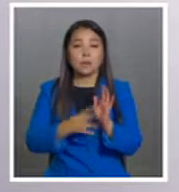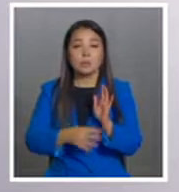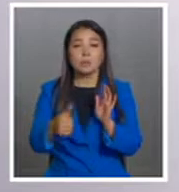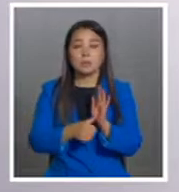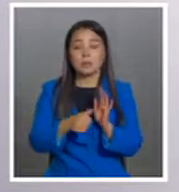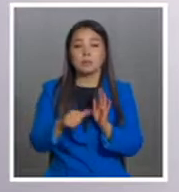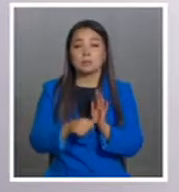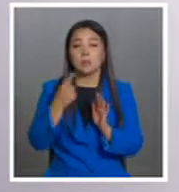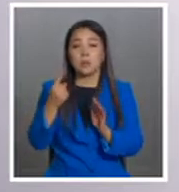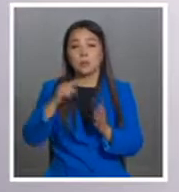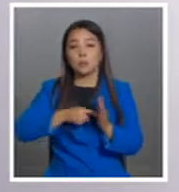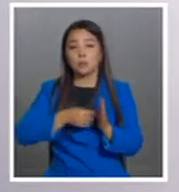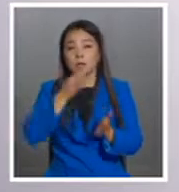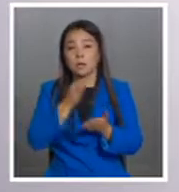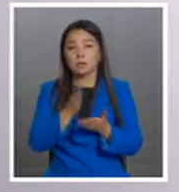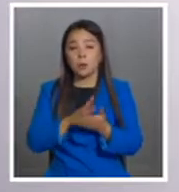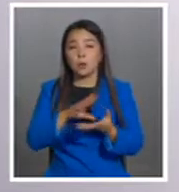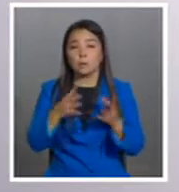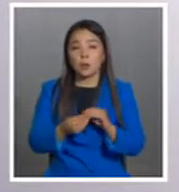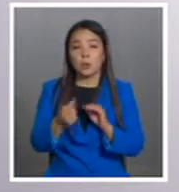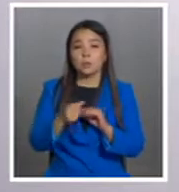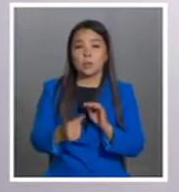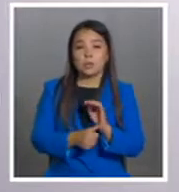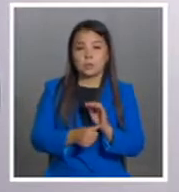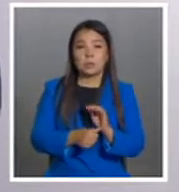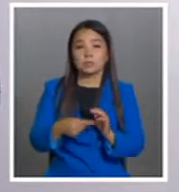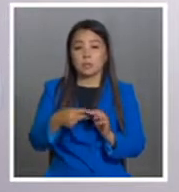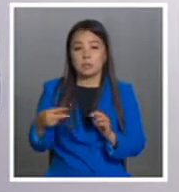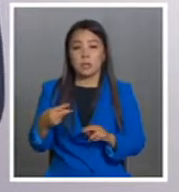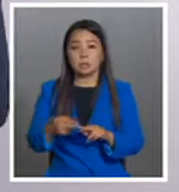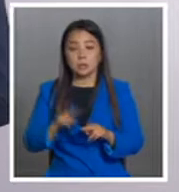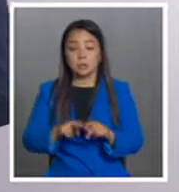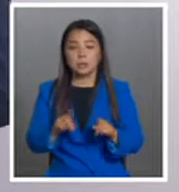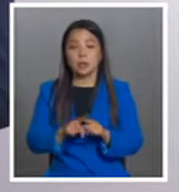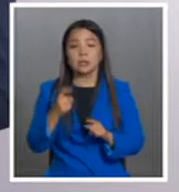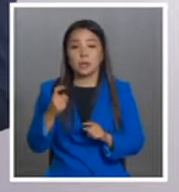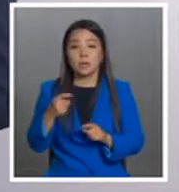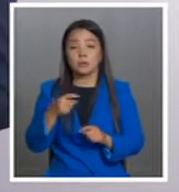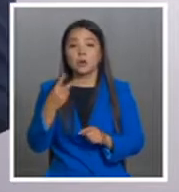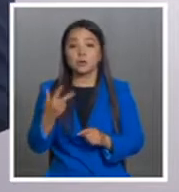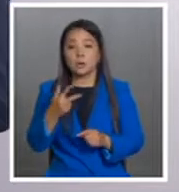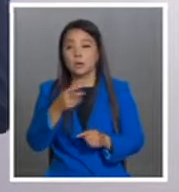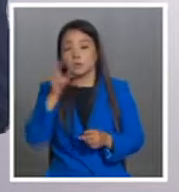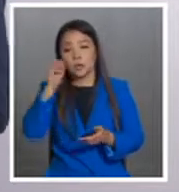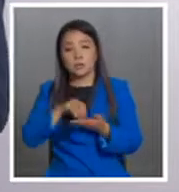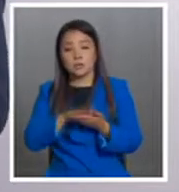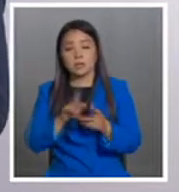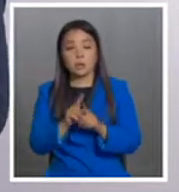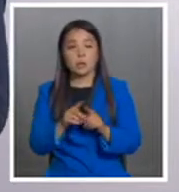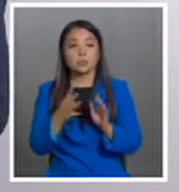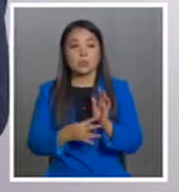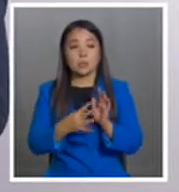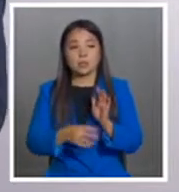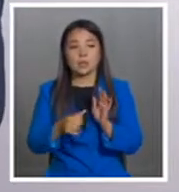1-дің көбейтіндісіне тең, оның мәні 16-ға тең. Және де x3-ті есептейтін болсақ, 96-ны 8-ден